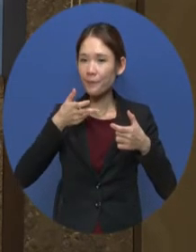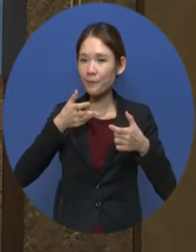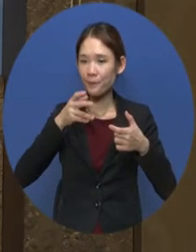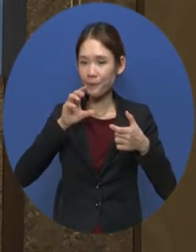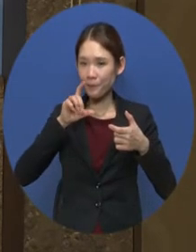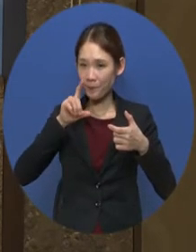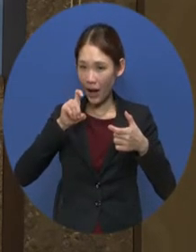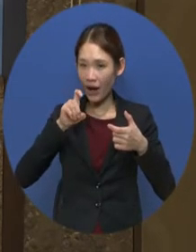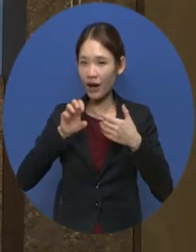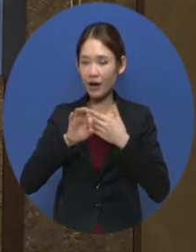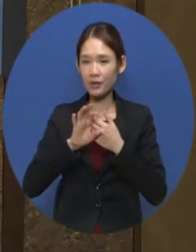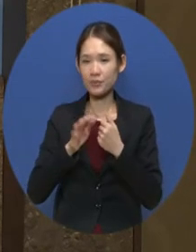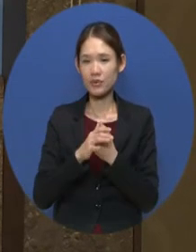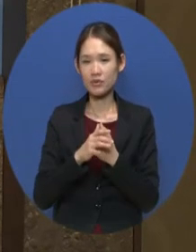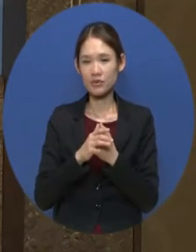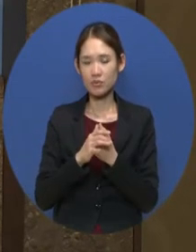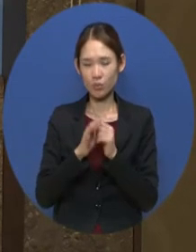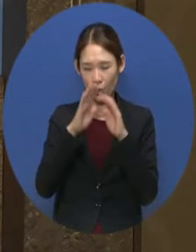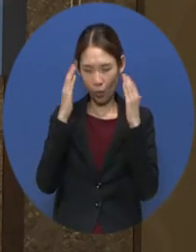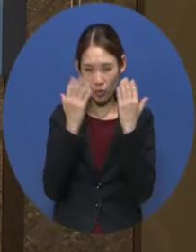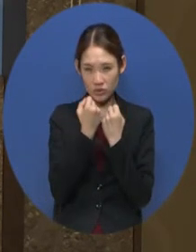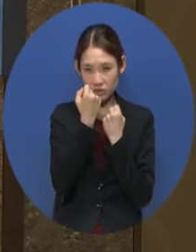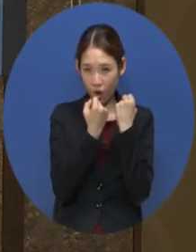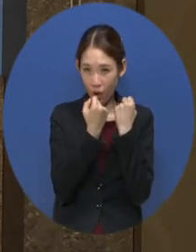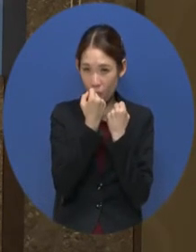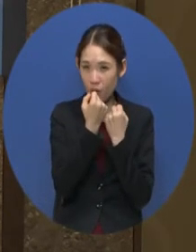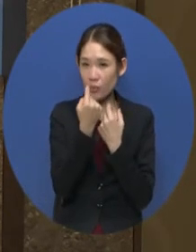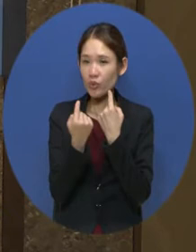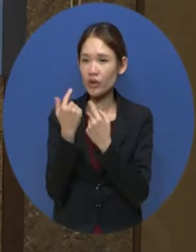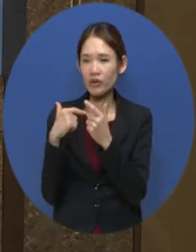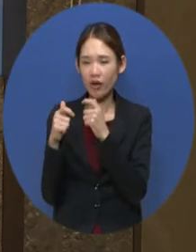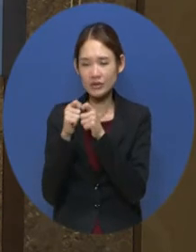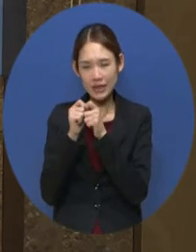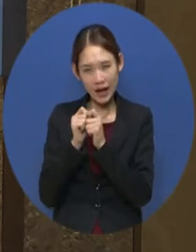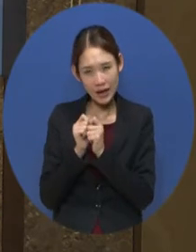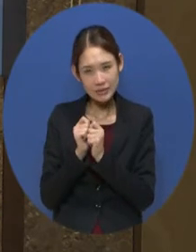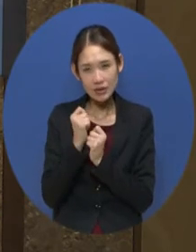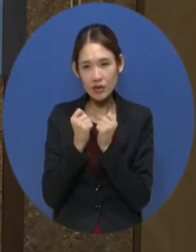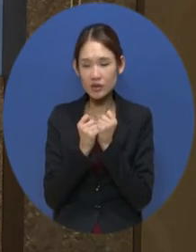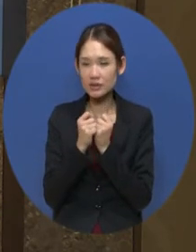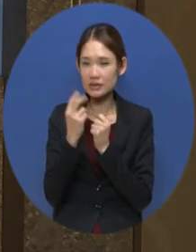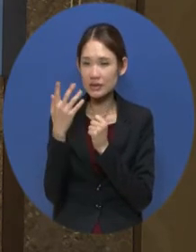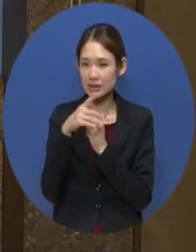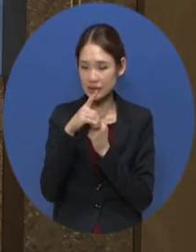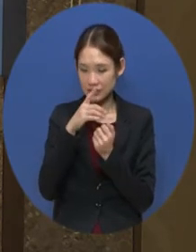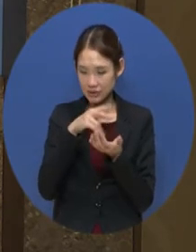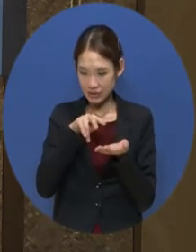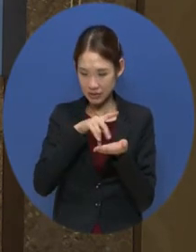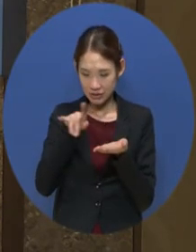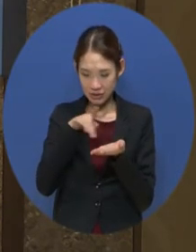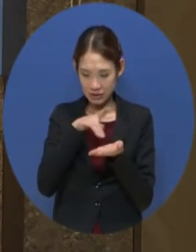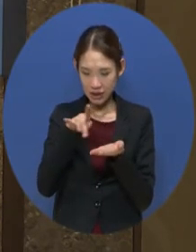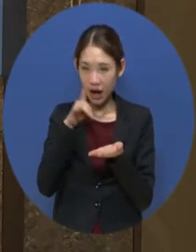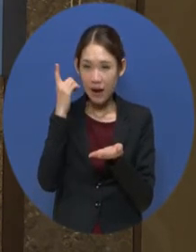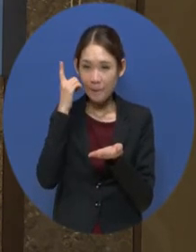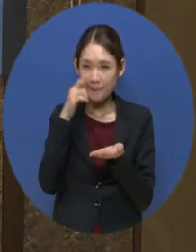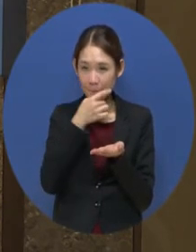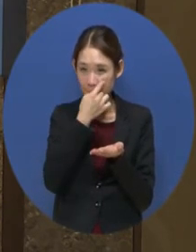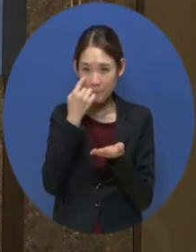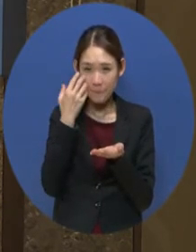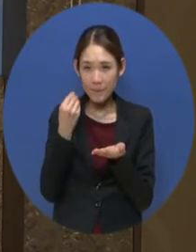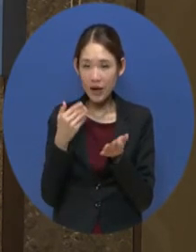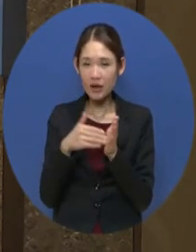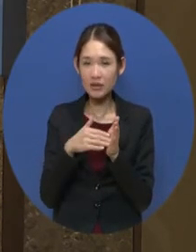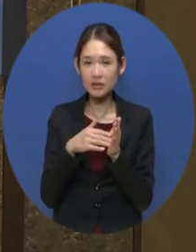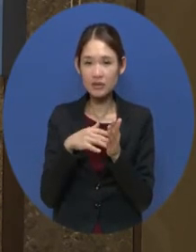의약품 설명서에 있는 모든 내용보다 더 자세한 내용을 스마트폰으로 확인이 가능한 거예요. 그래서